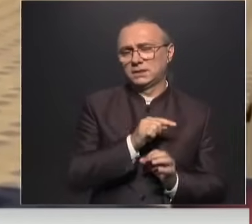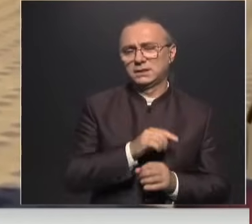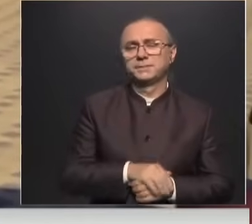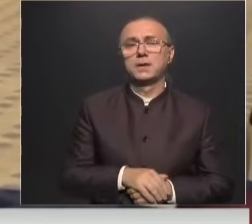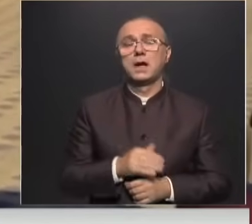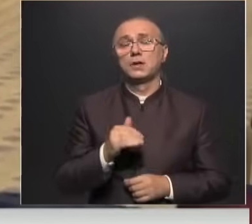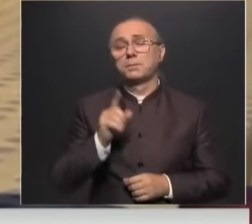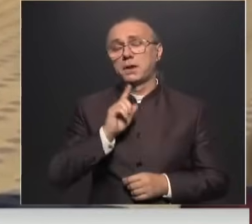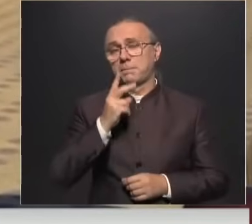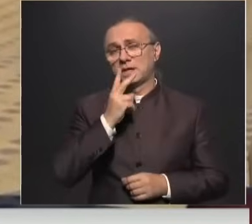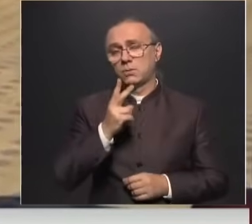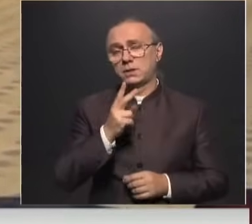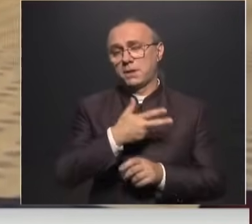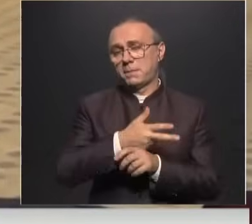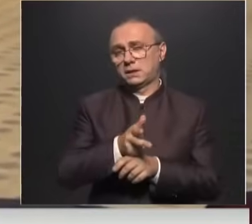Господь.